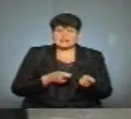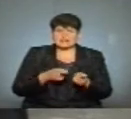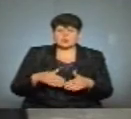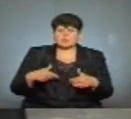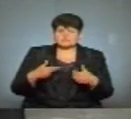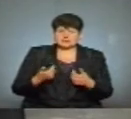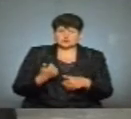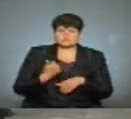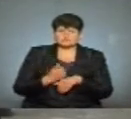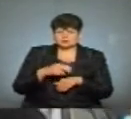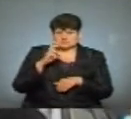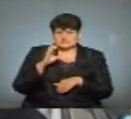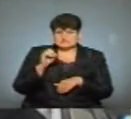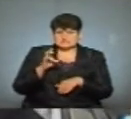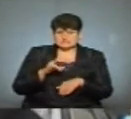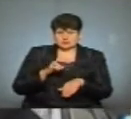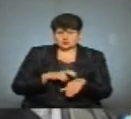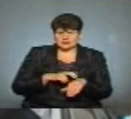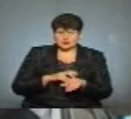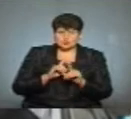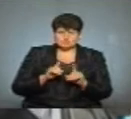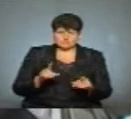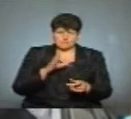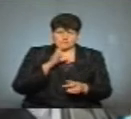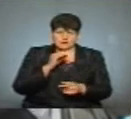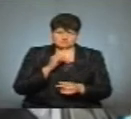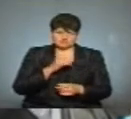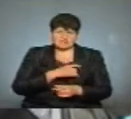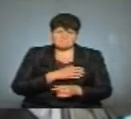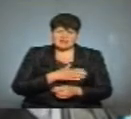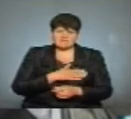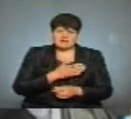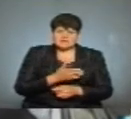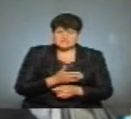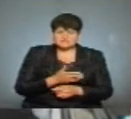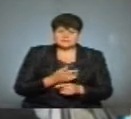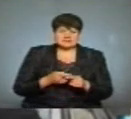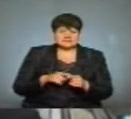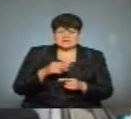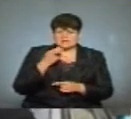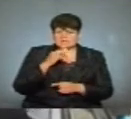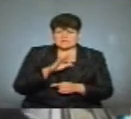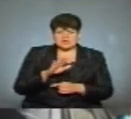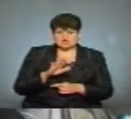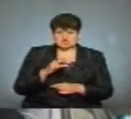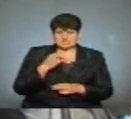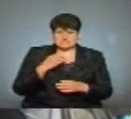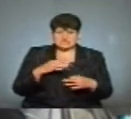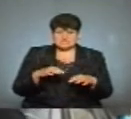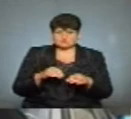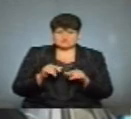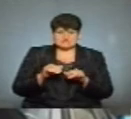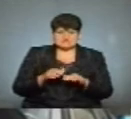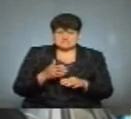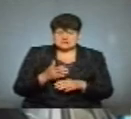державного санітарного лікаря. Особливо маршрутки приватні, скажімо, це не кращі транспортні засоби. З